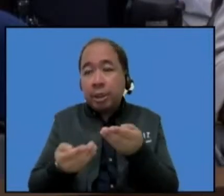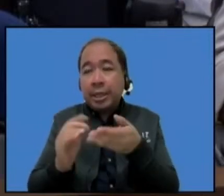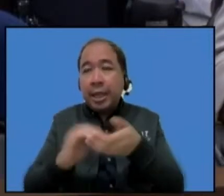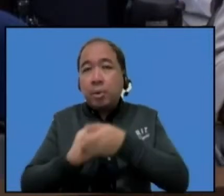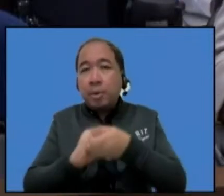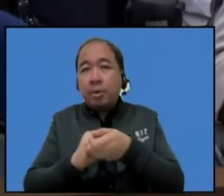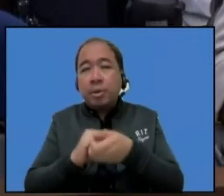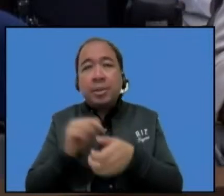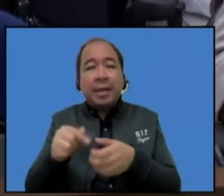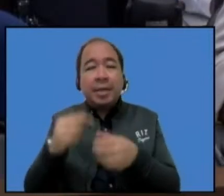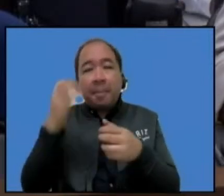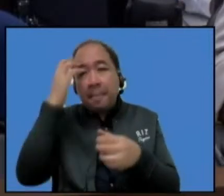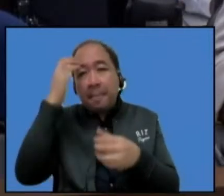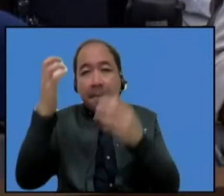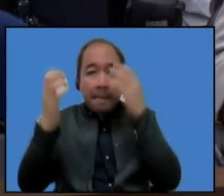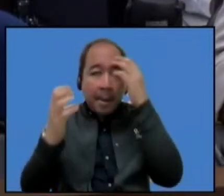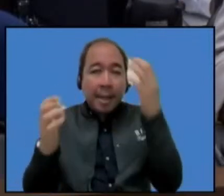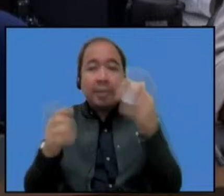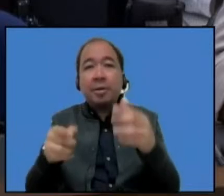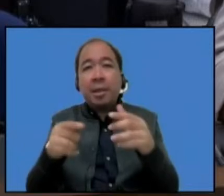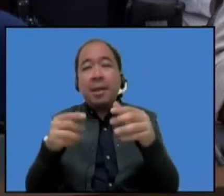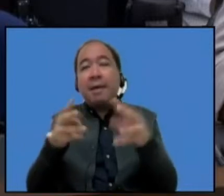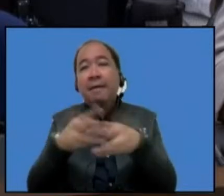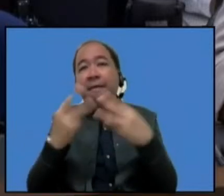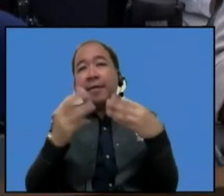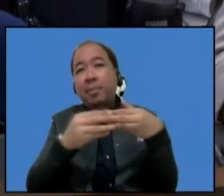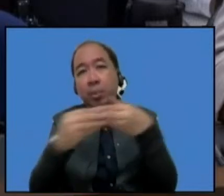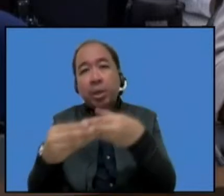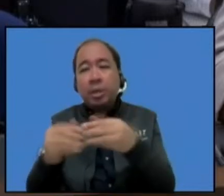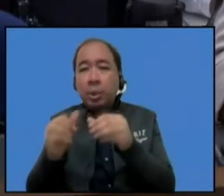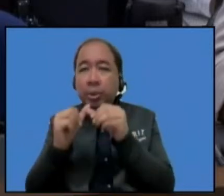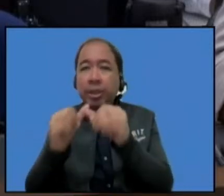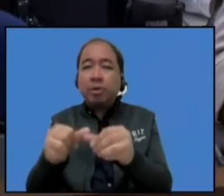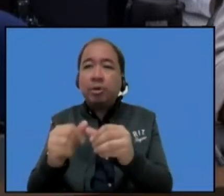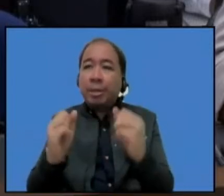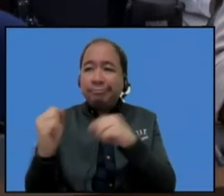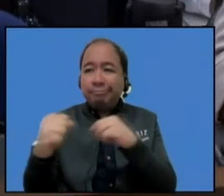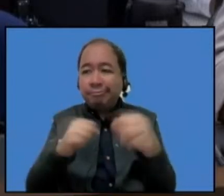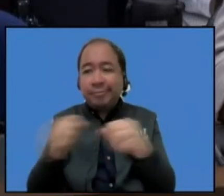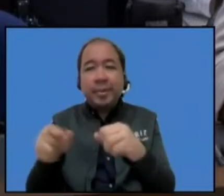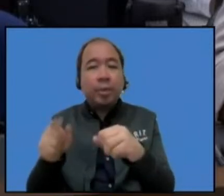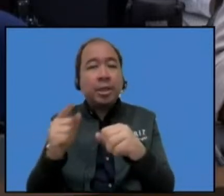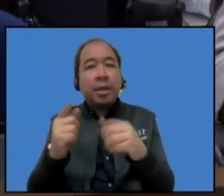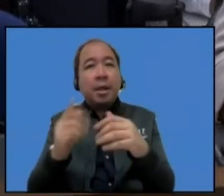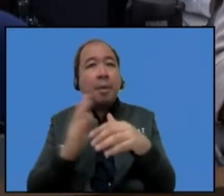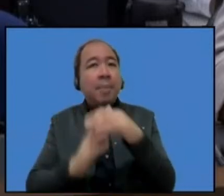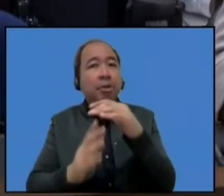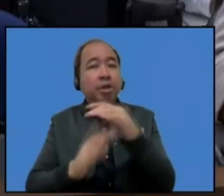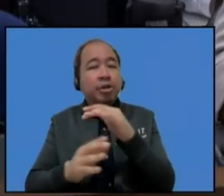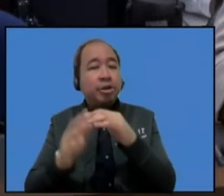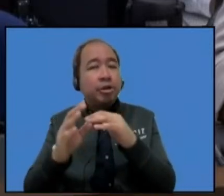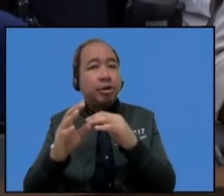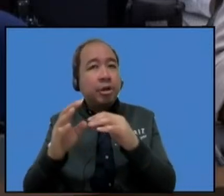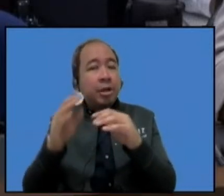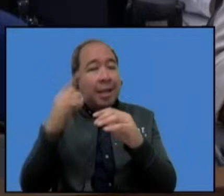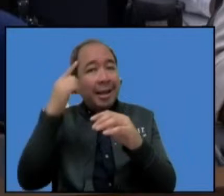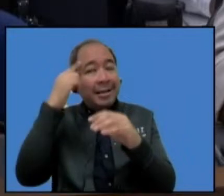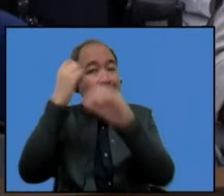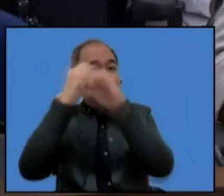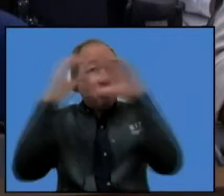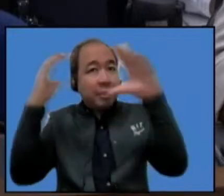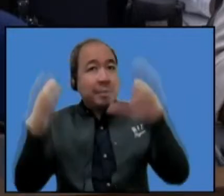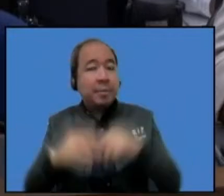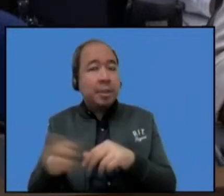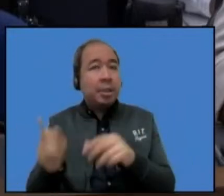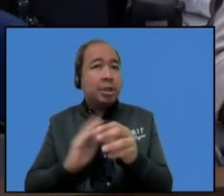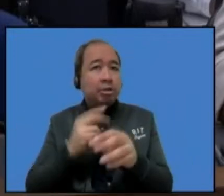凝聚移民治理的理念共识。中国全面参与国际刑警组织、